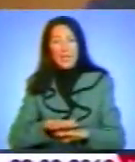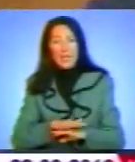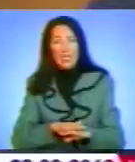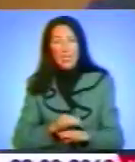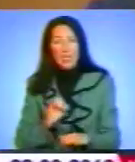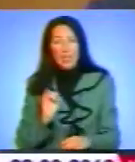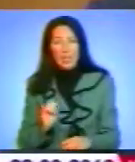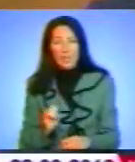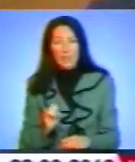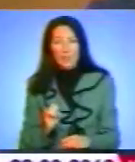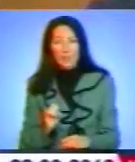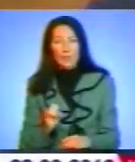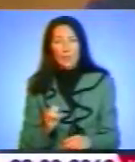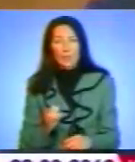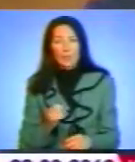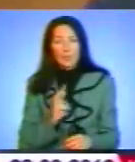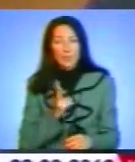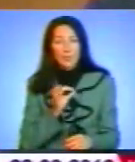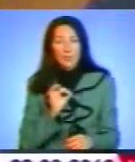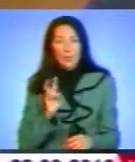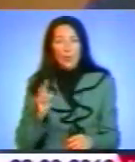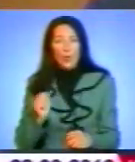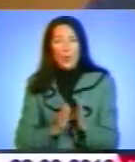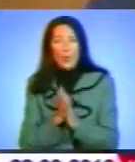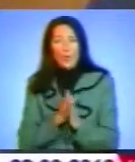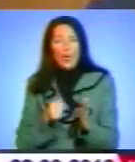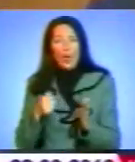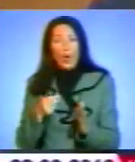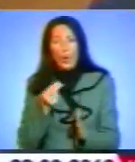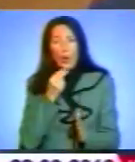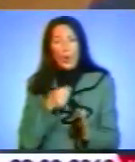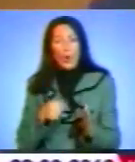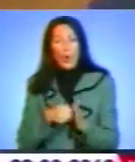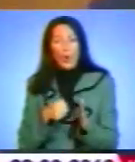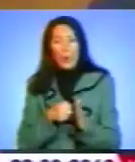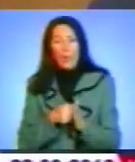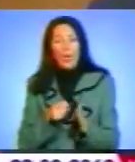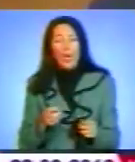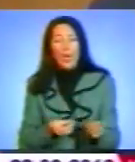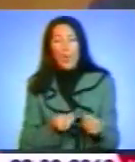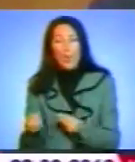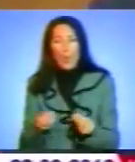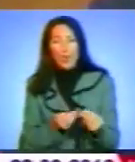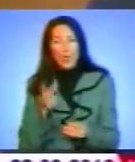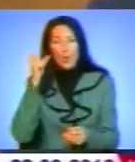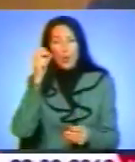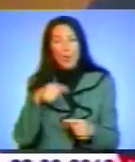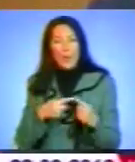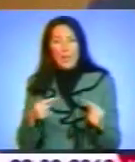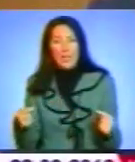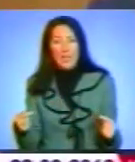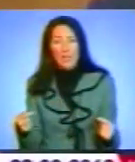і комбікормами, і муку борошном, і крупами, і так